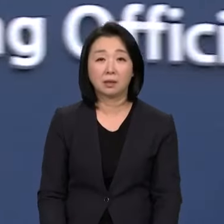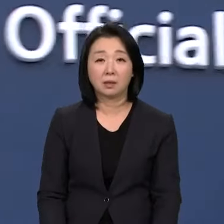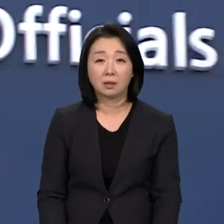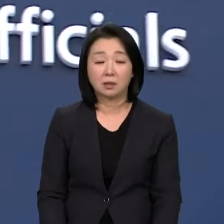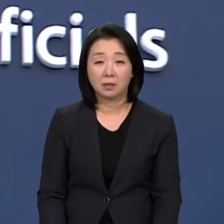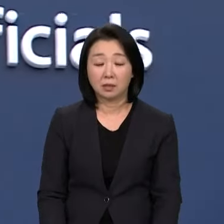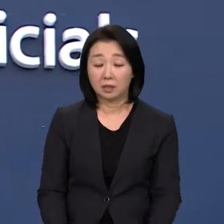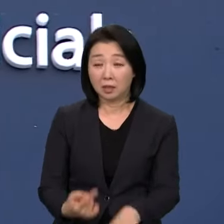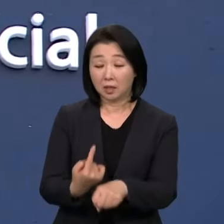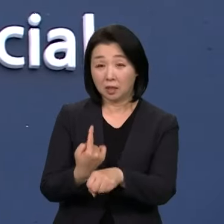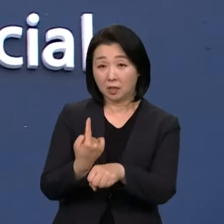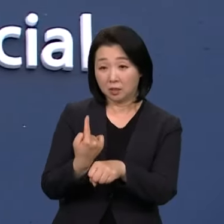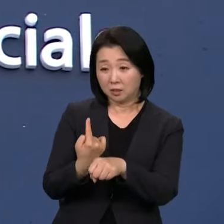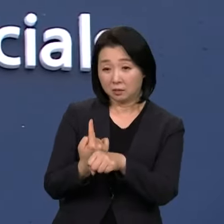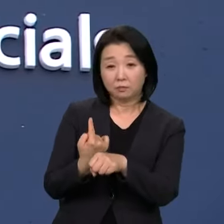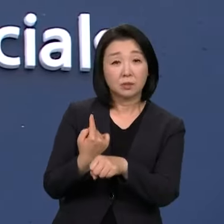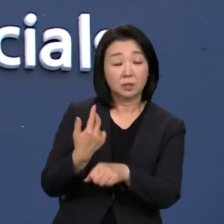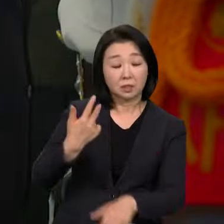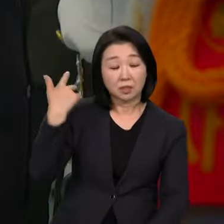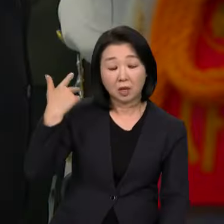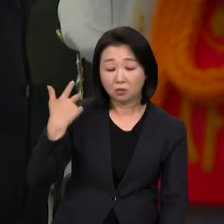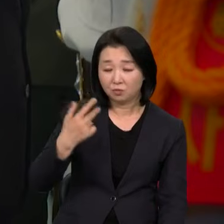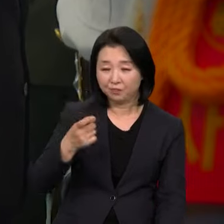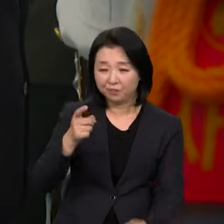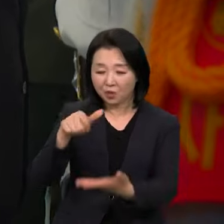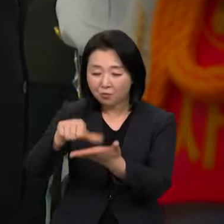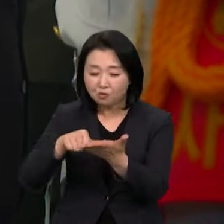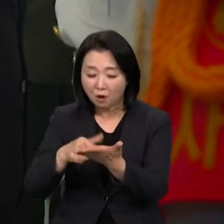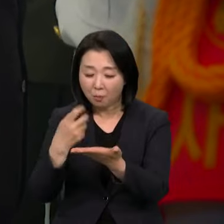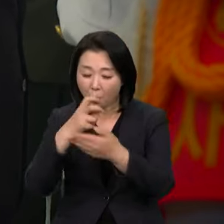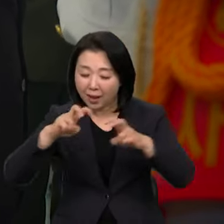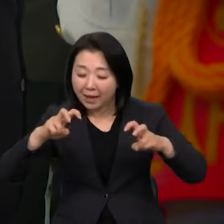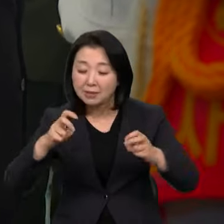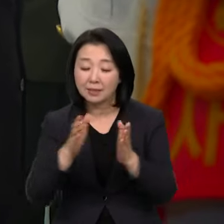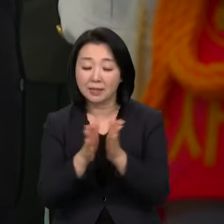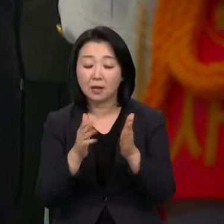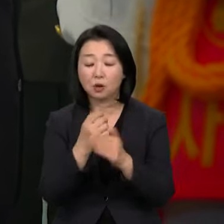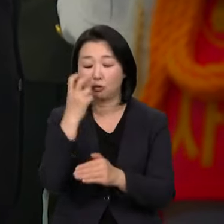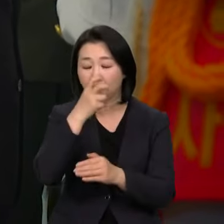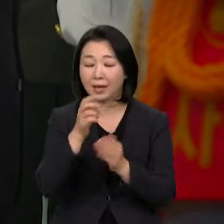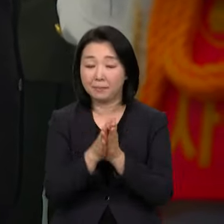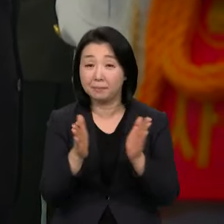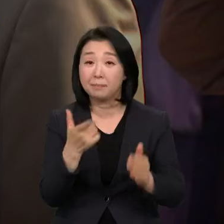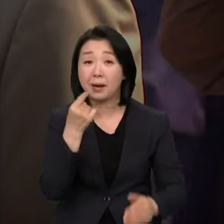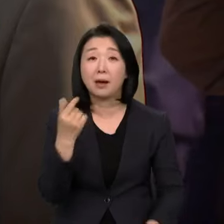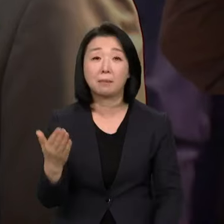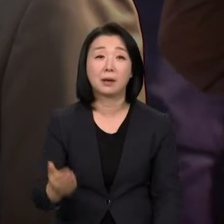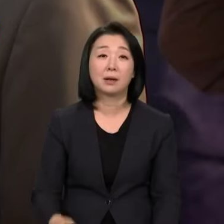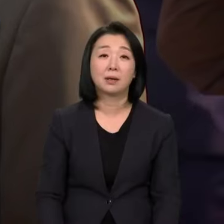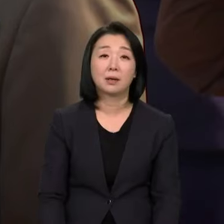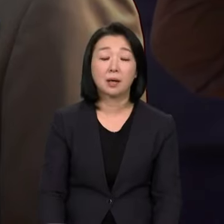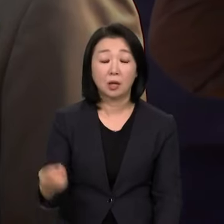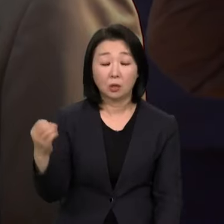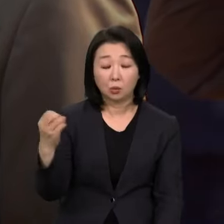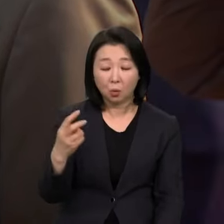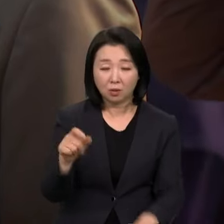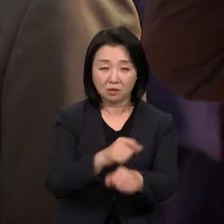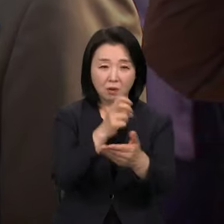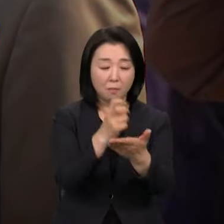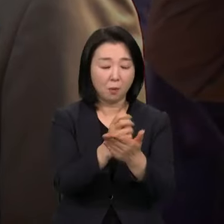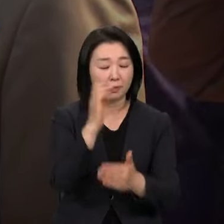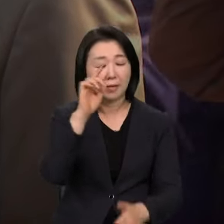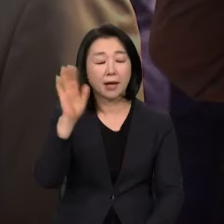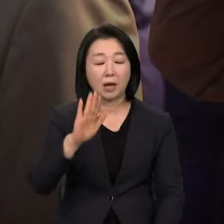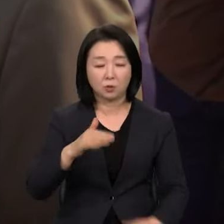앞수 포식이 마무리 됐다며 수사의 속도를 낼 것이라고 밝혔습니다 특검법에 대해선 고려하지 않고 일정대로